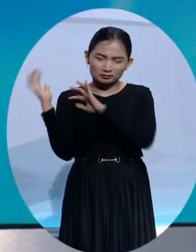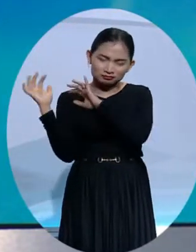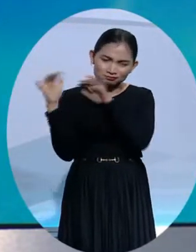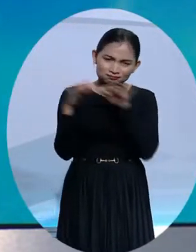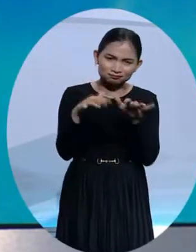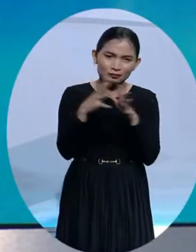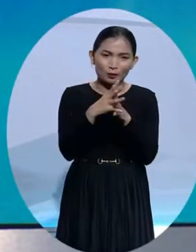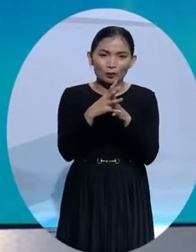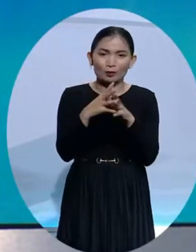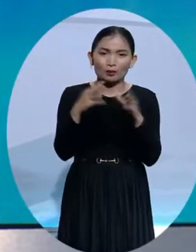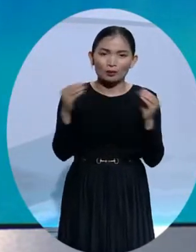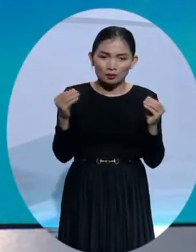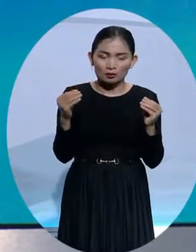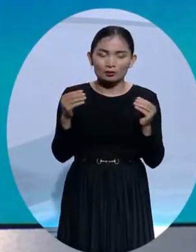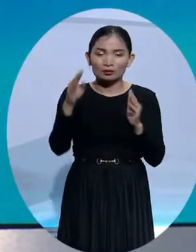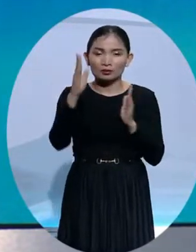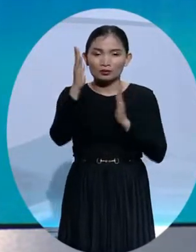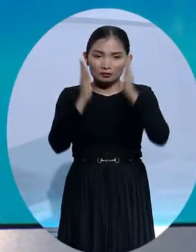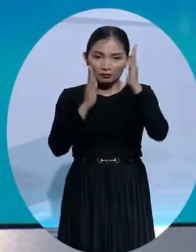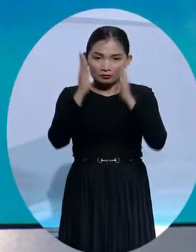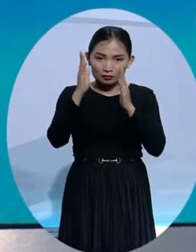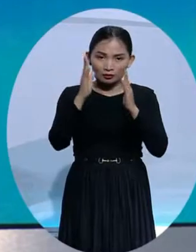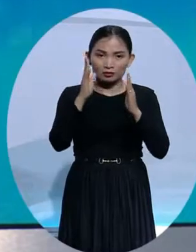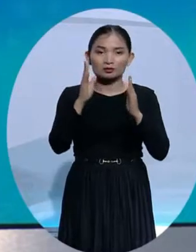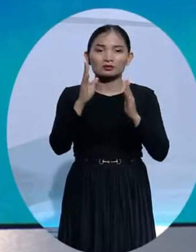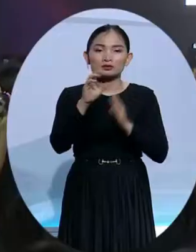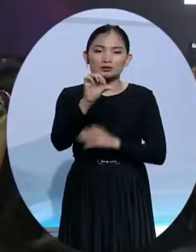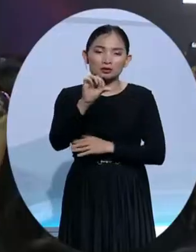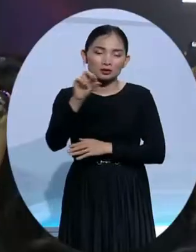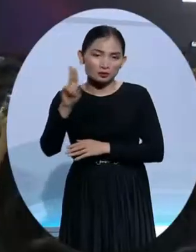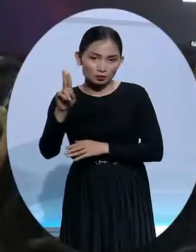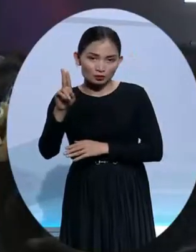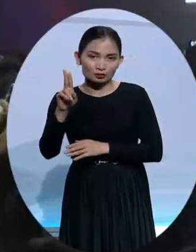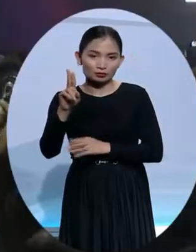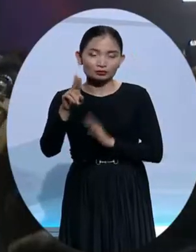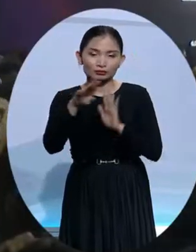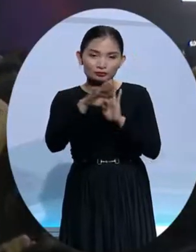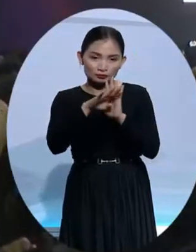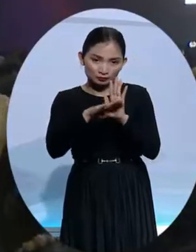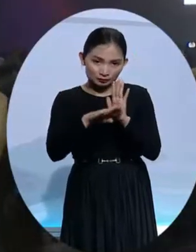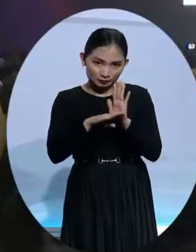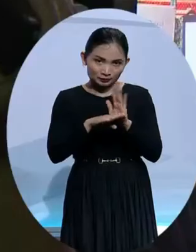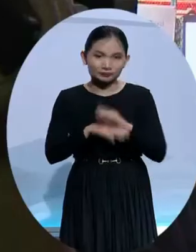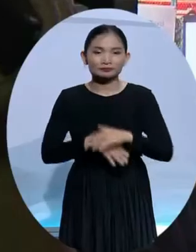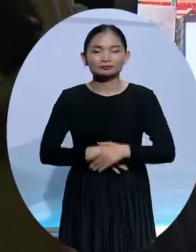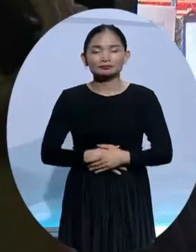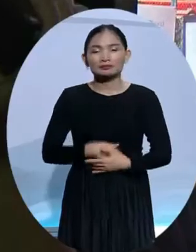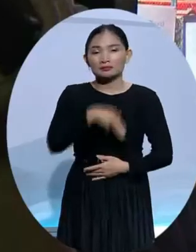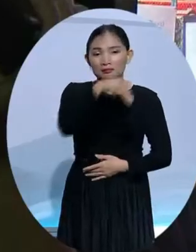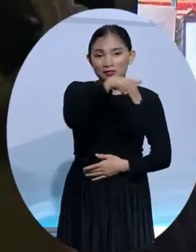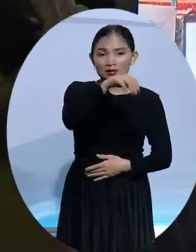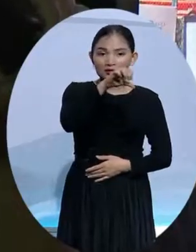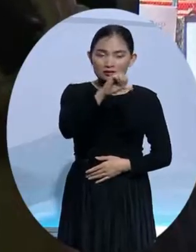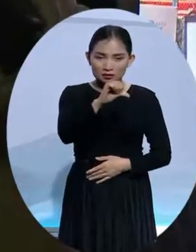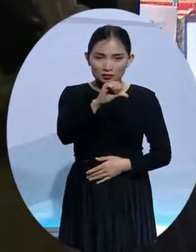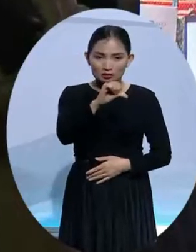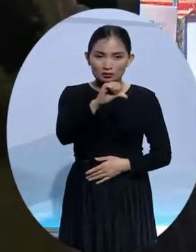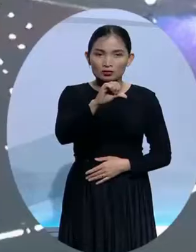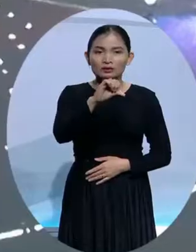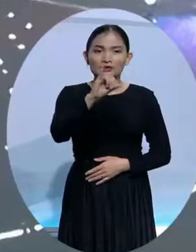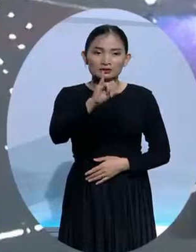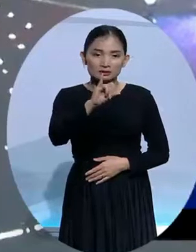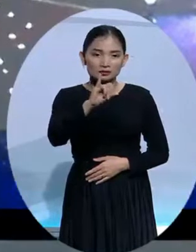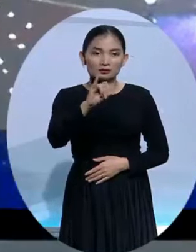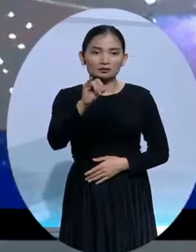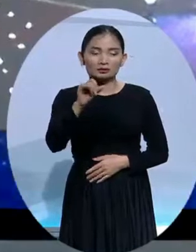tổ chức du lịch thành phố Seoul phối hợp tổ chức. My Seoul Seoul in Hồ Chí Minh là sáng